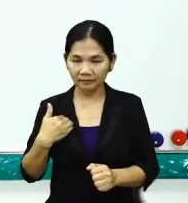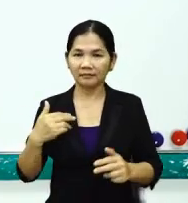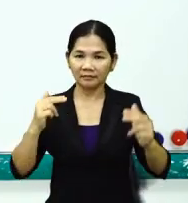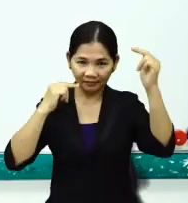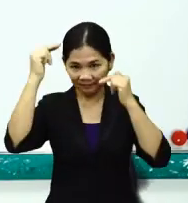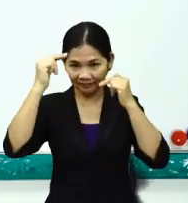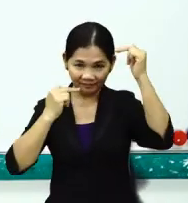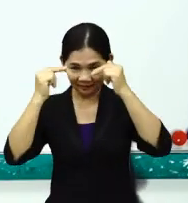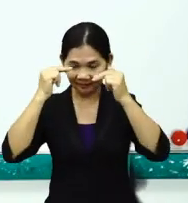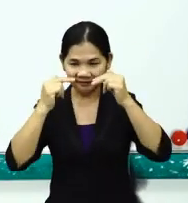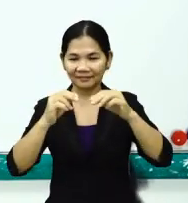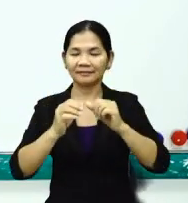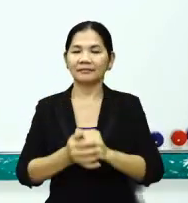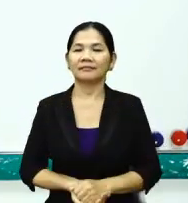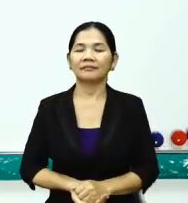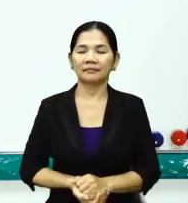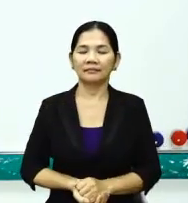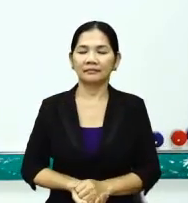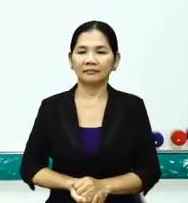miên tực một